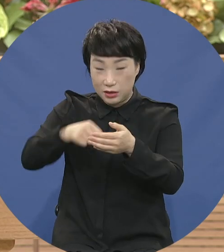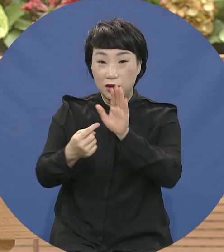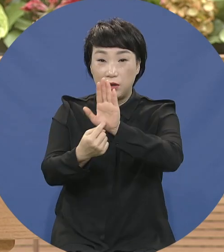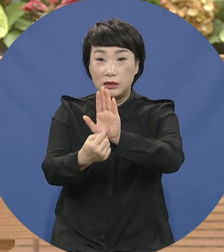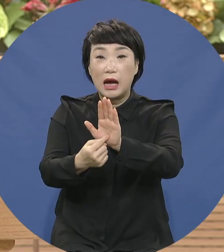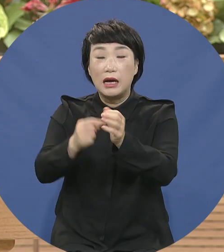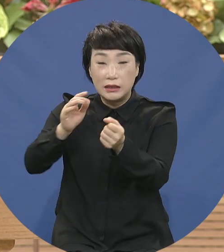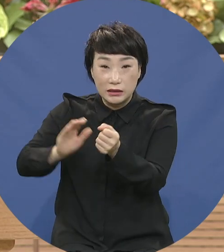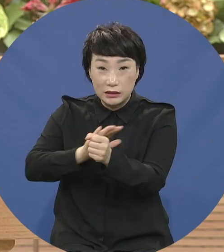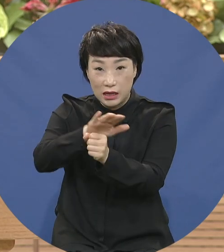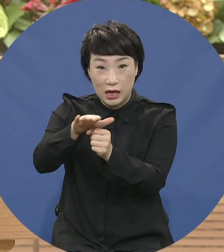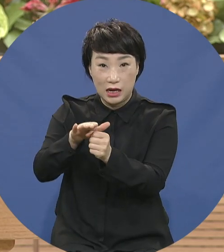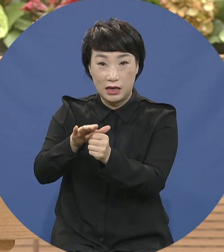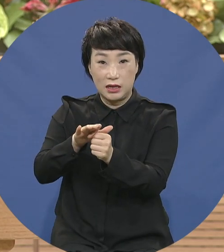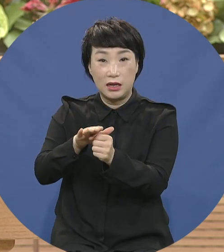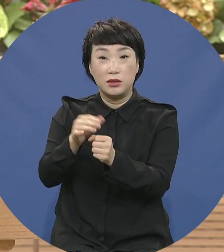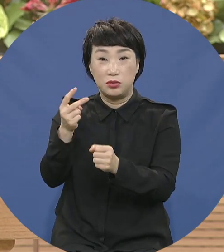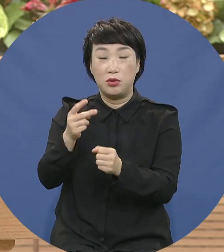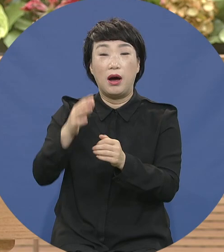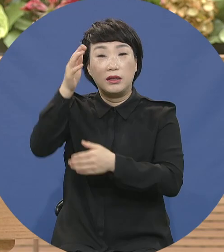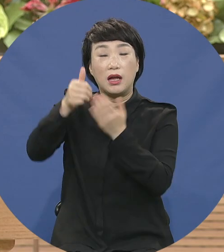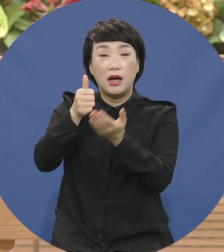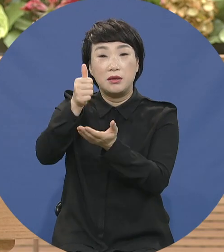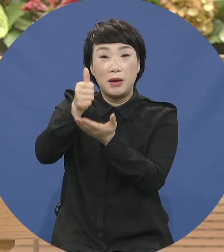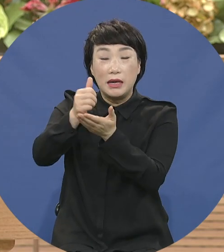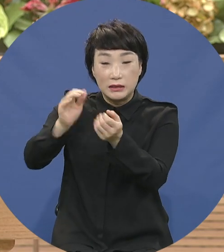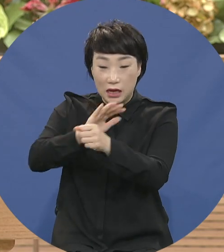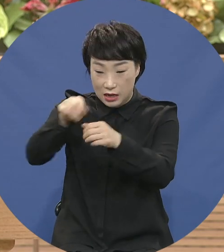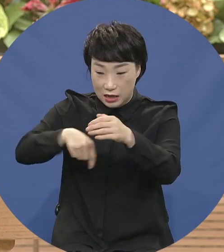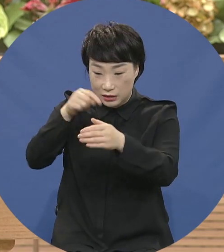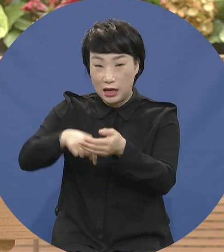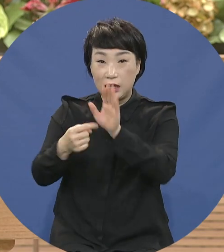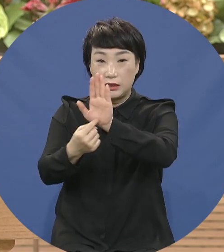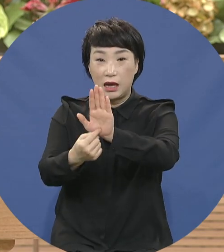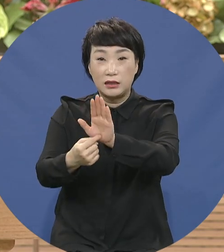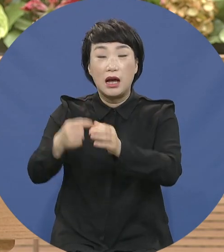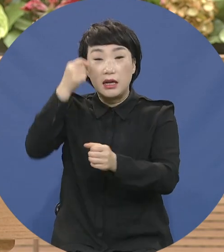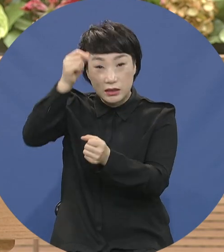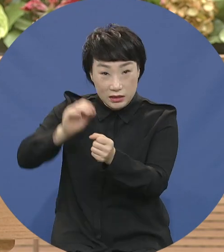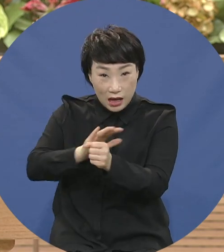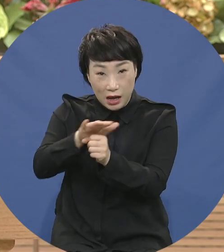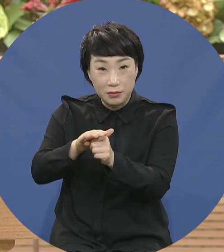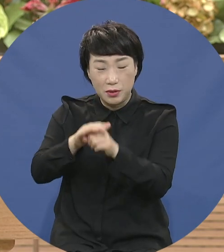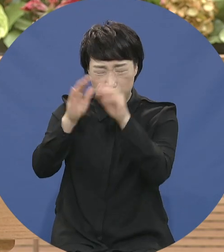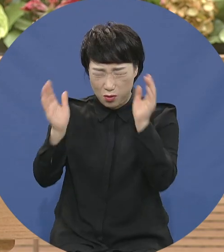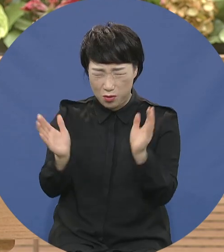나타난 사랑을, 그리고 자기가 사랑 속에 나타난 자비도